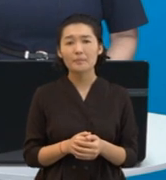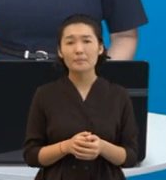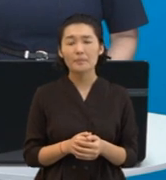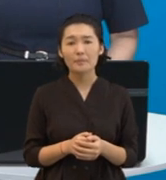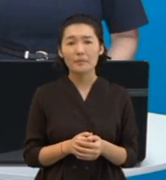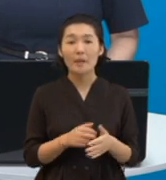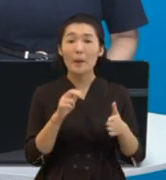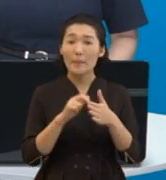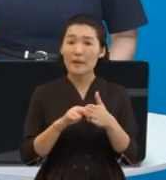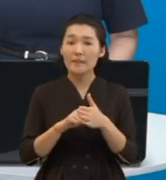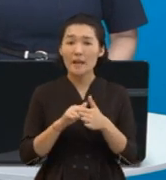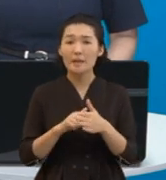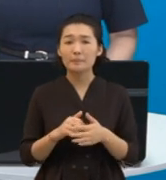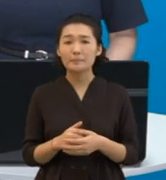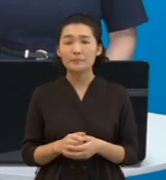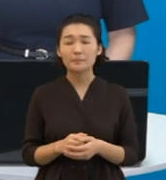проверяем